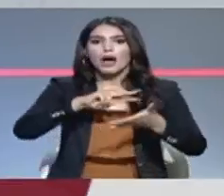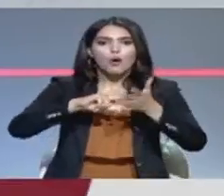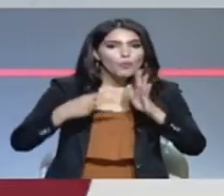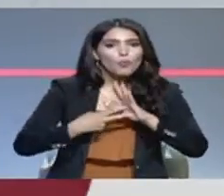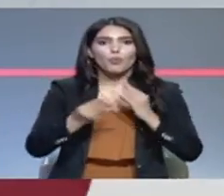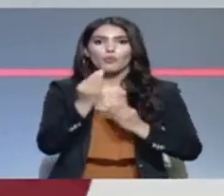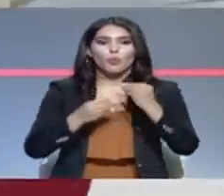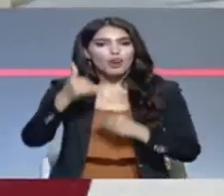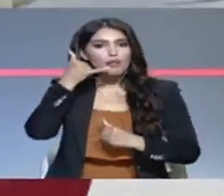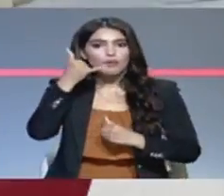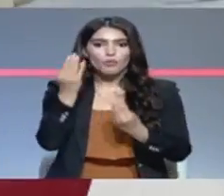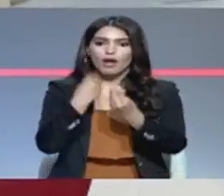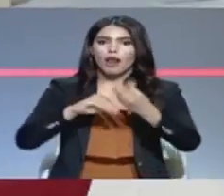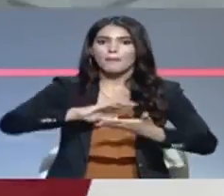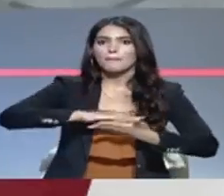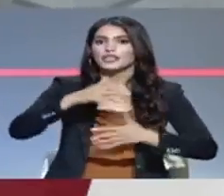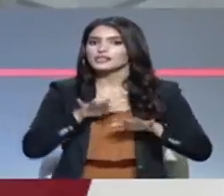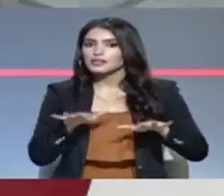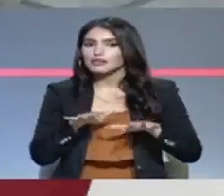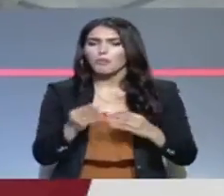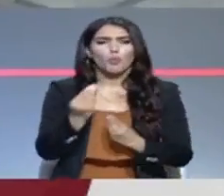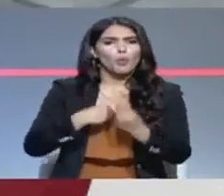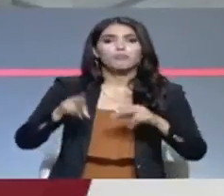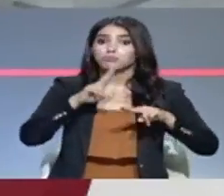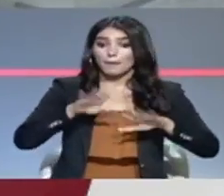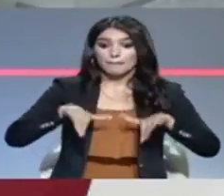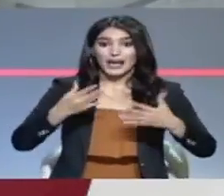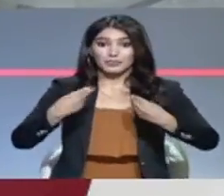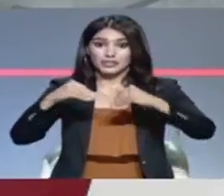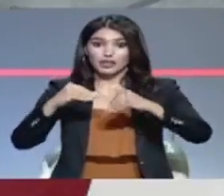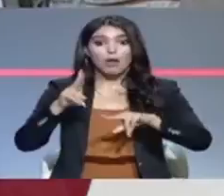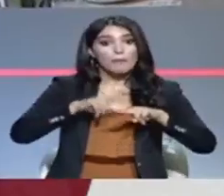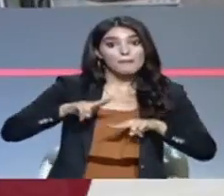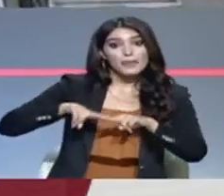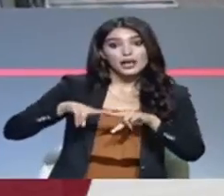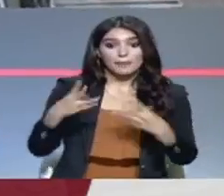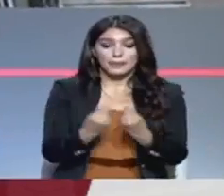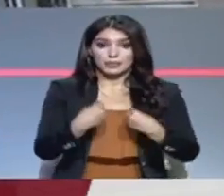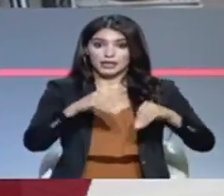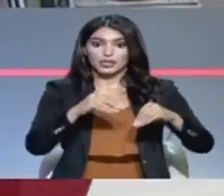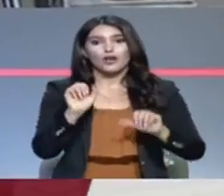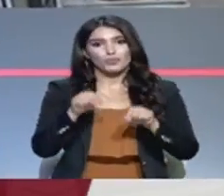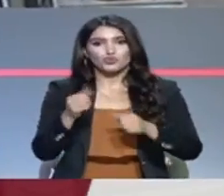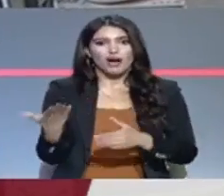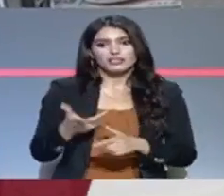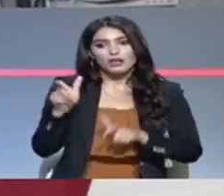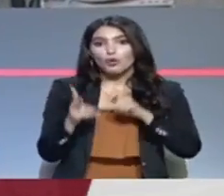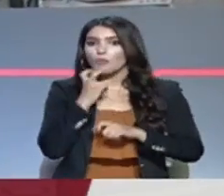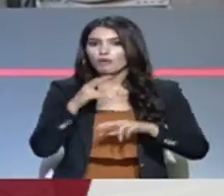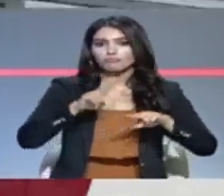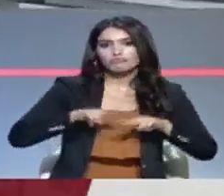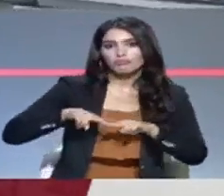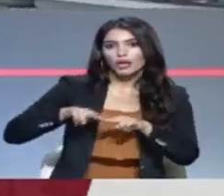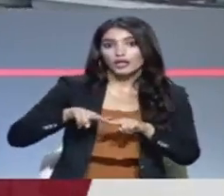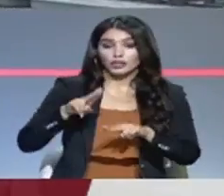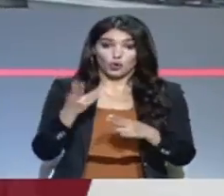الكهرومنزلية والهواتف والحواسيب وغيرها صيانة ومتابعة من قبل التاجر بعد بيعها، ما يعرف بمصلحة ما